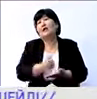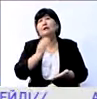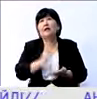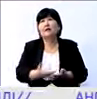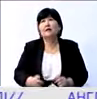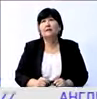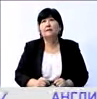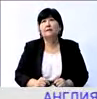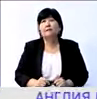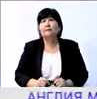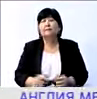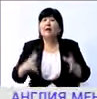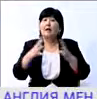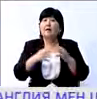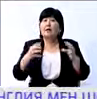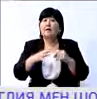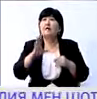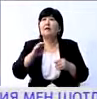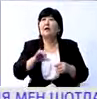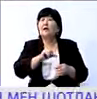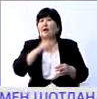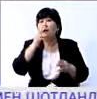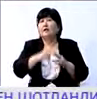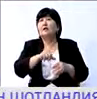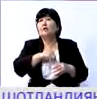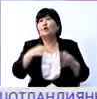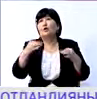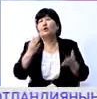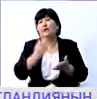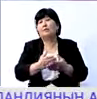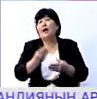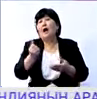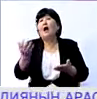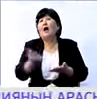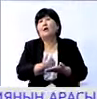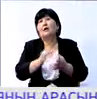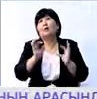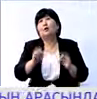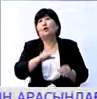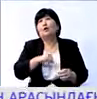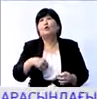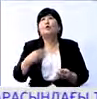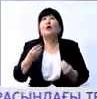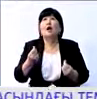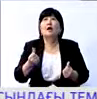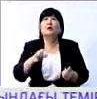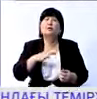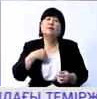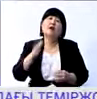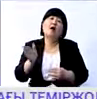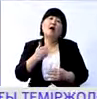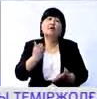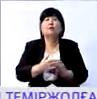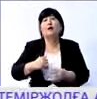екен. Ата-анам өзінің рұқсатын берді, ағам басында жұмыс істеймін қазір. Ақша тапқан дұрыс, өзің ақшама, былай мен де қыдырып